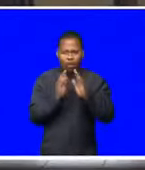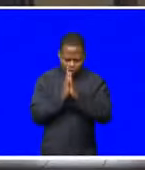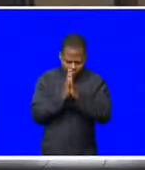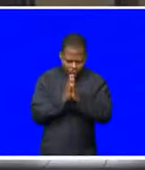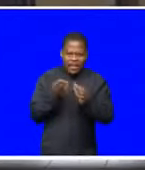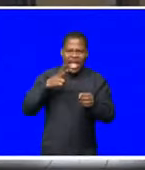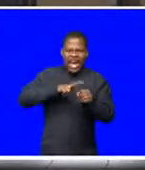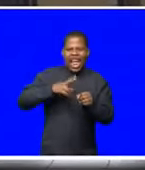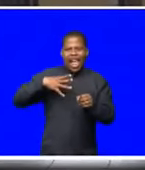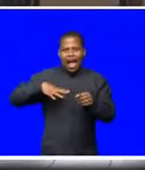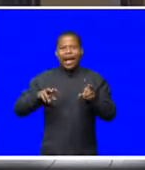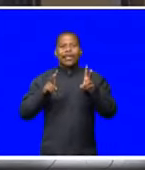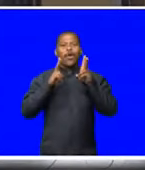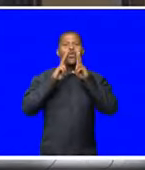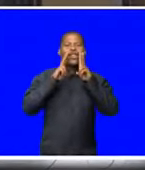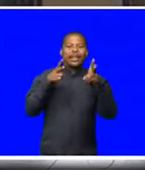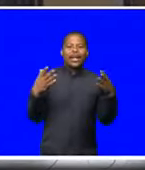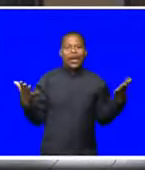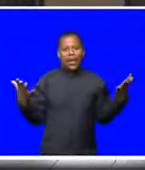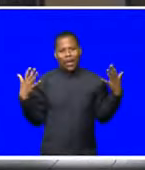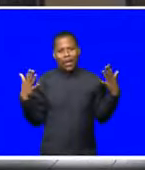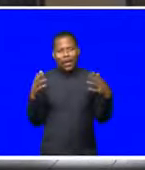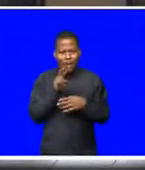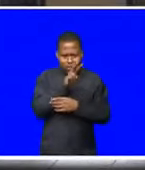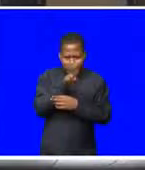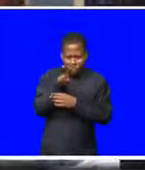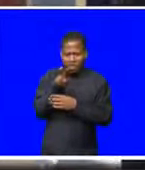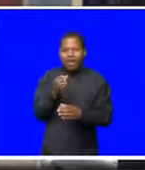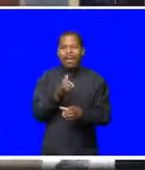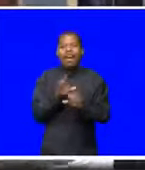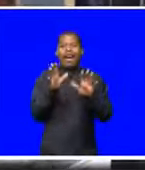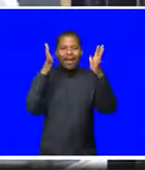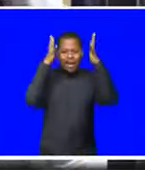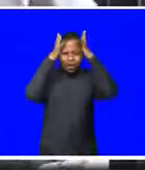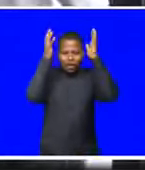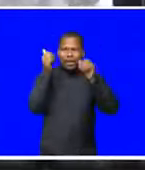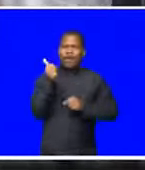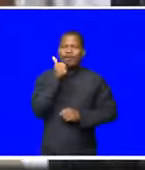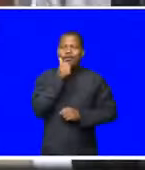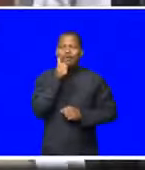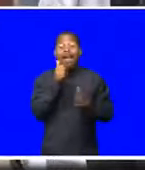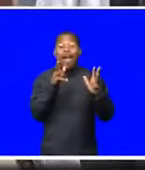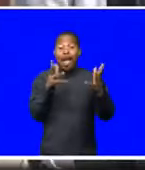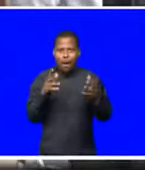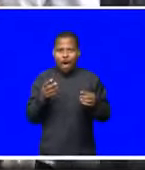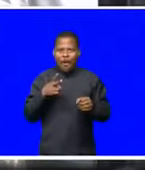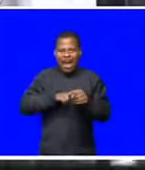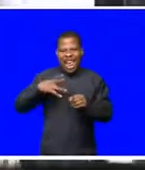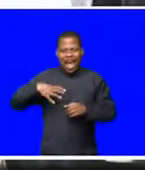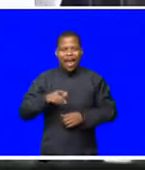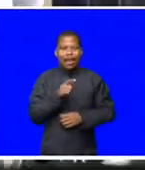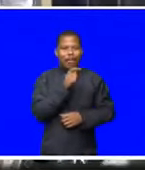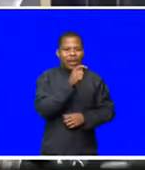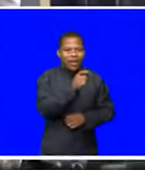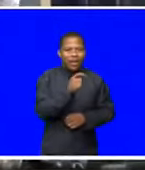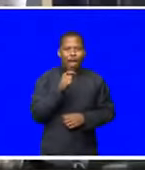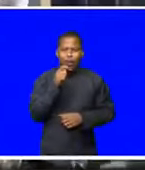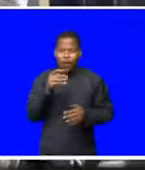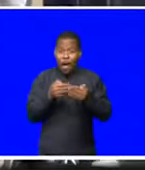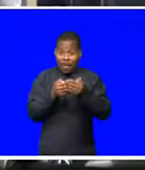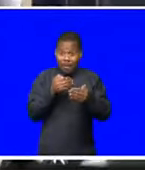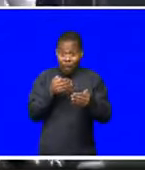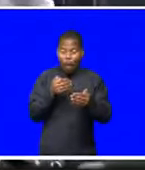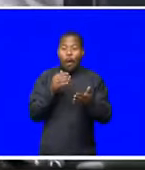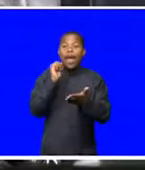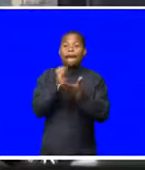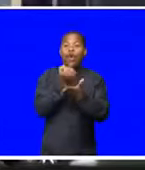betitele kutongcebeleka tibone nebuhle belivele Eswatini. Sicocisene naletinye taletivakashi tingakaphumi